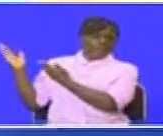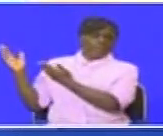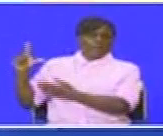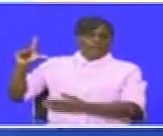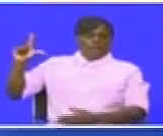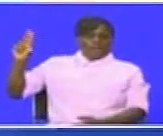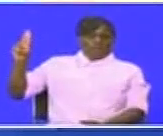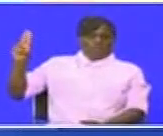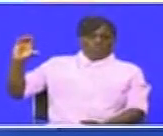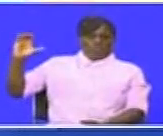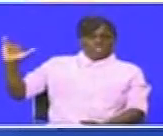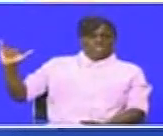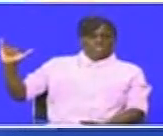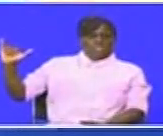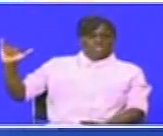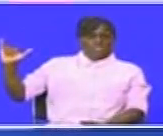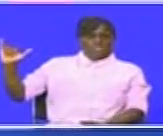Kibaki.